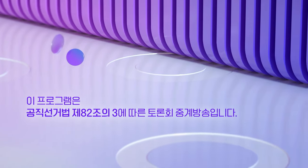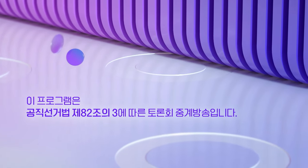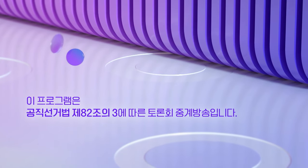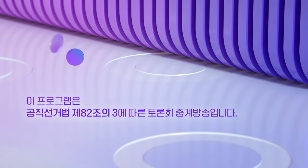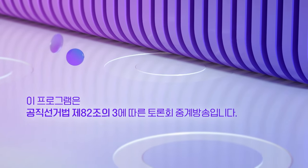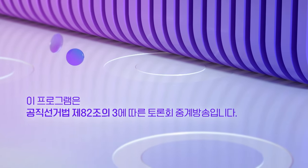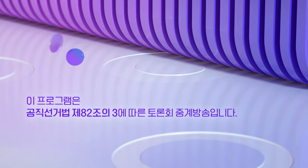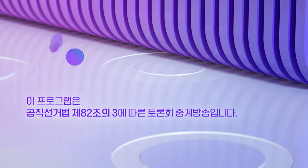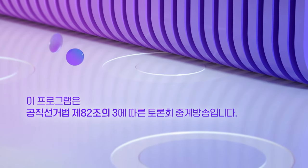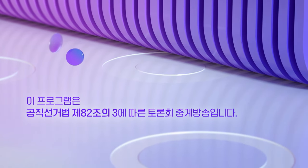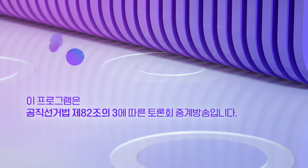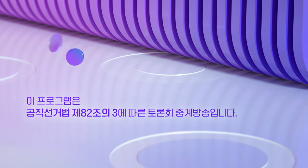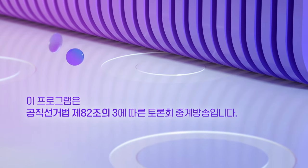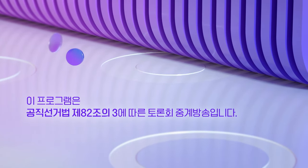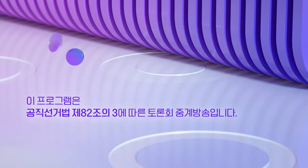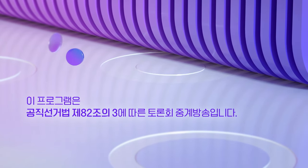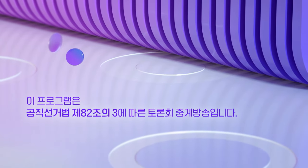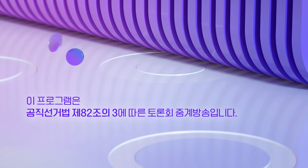지구촌이었습니다.